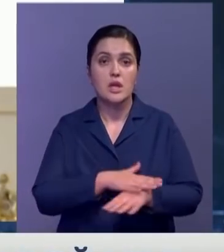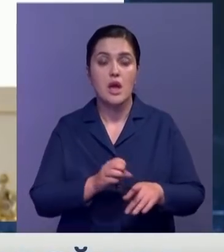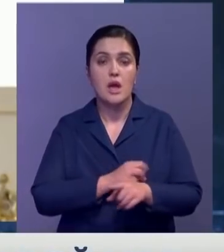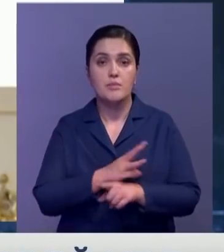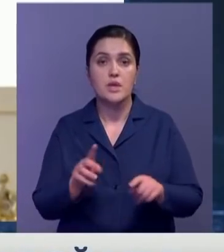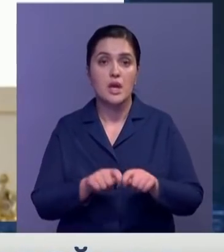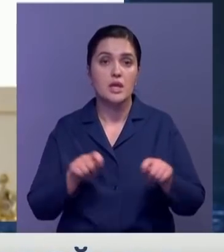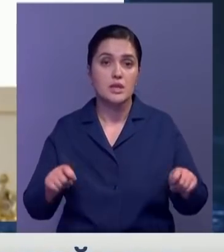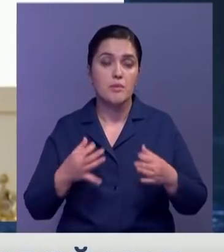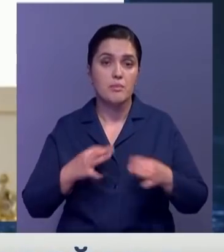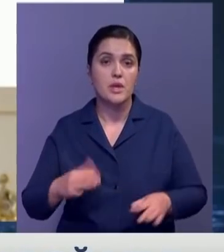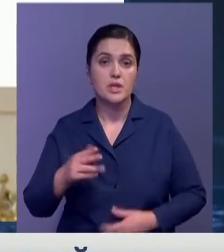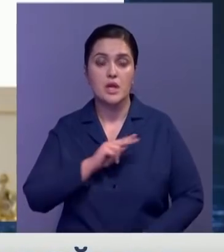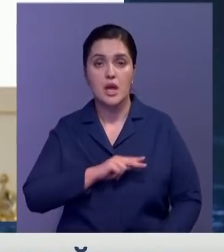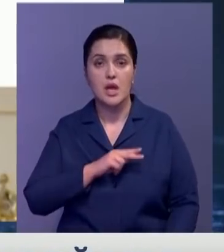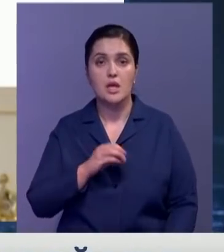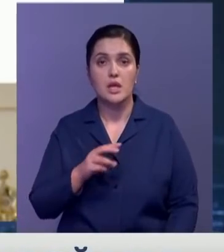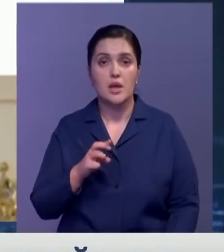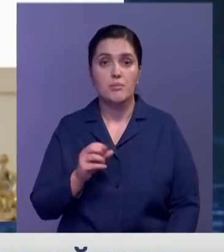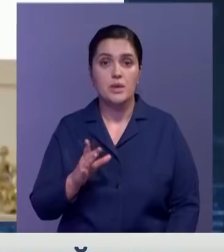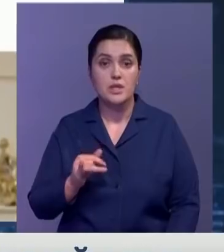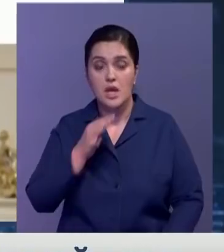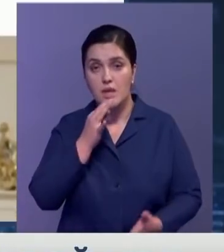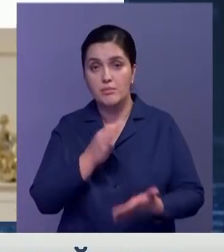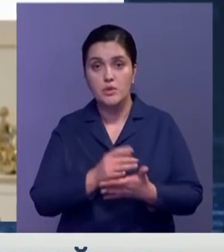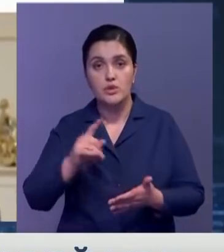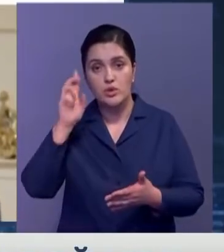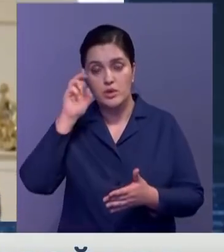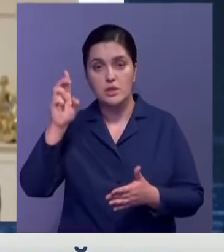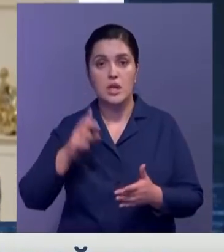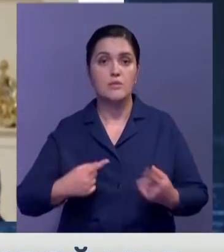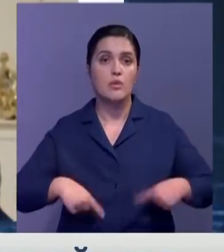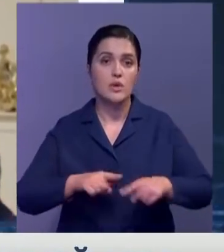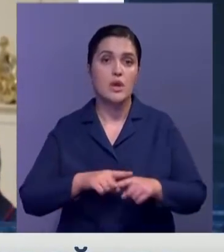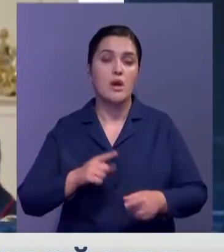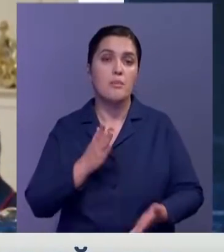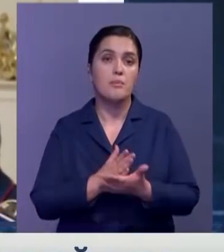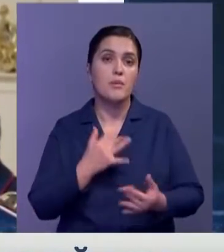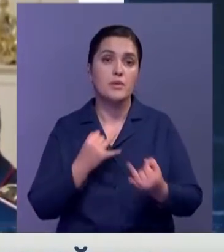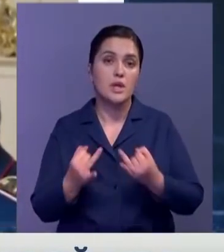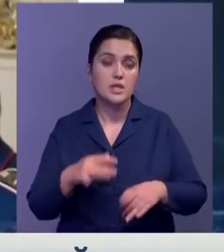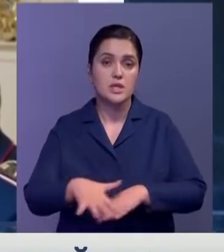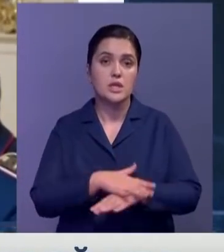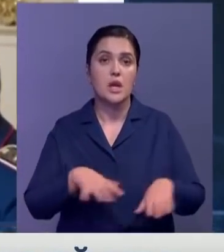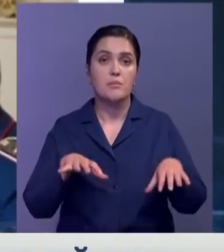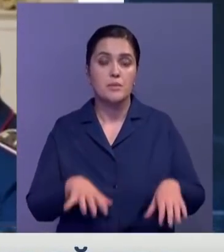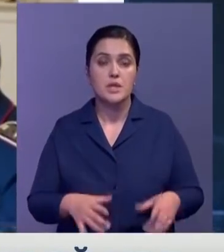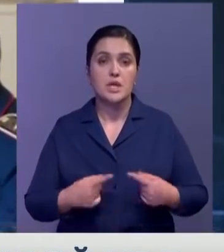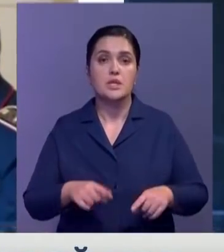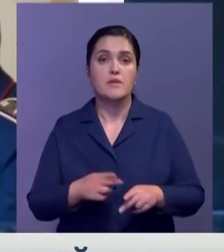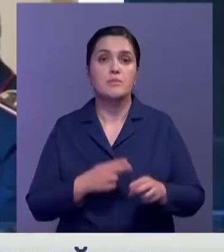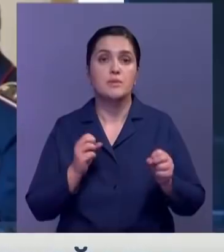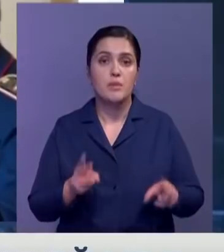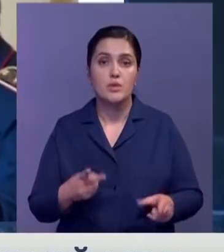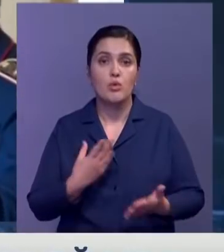их работы. Эльбасы отметил, что государственным органам наладить прямой диалог с населением. Председатель Совета Безопасности указал и на важность